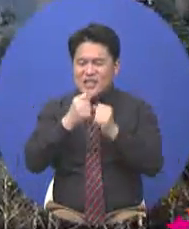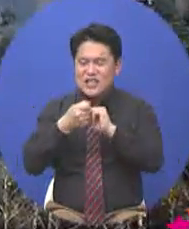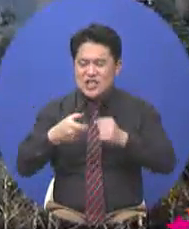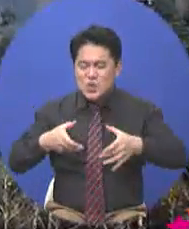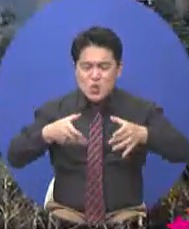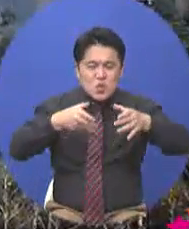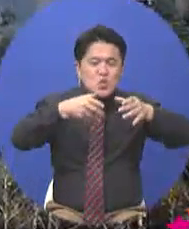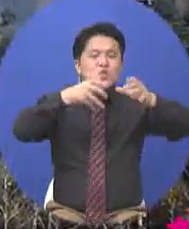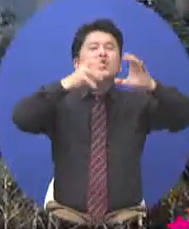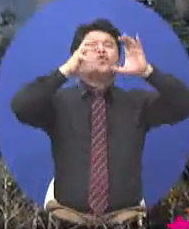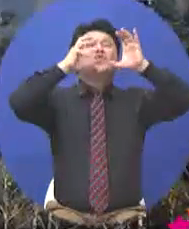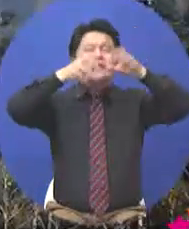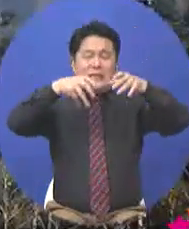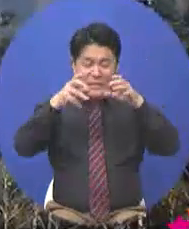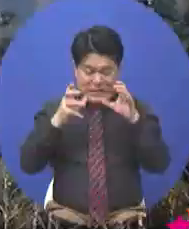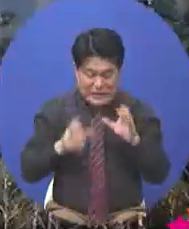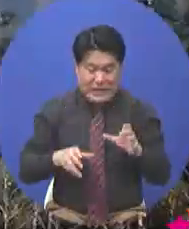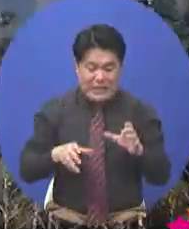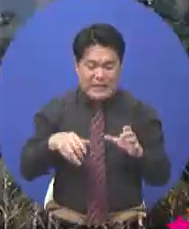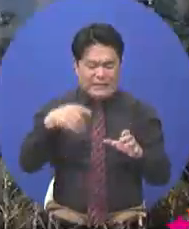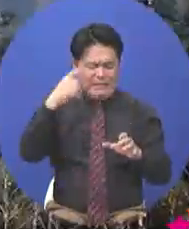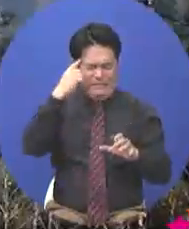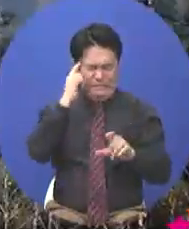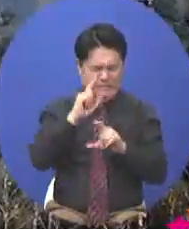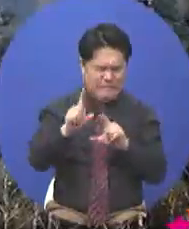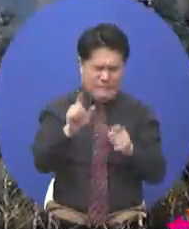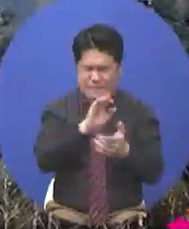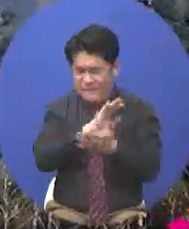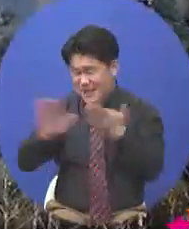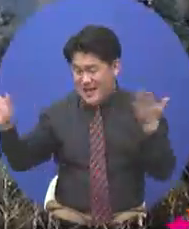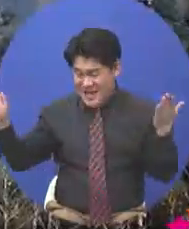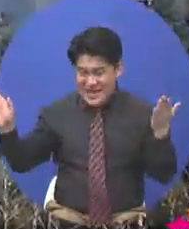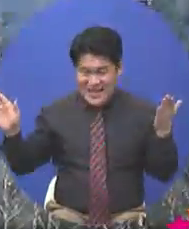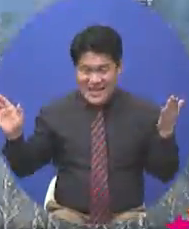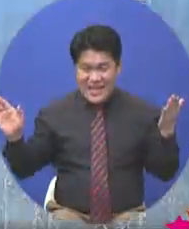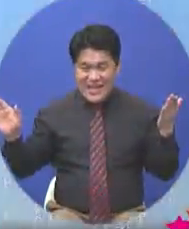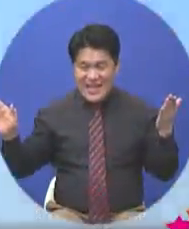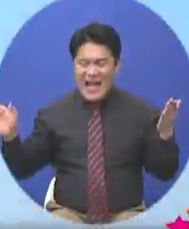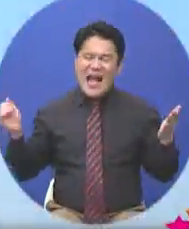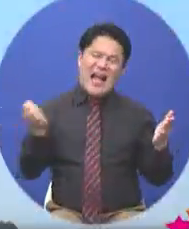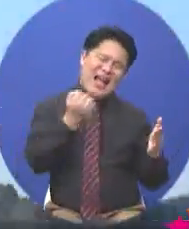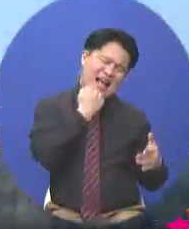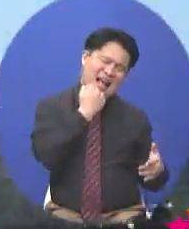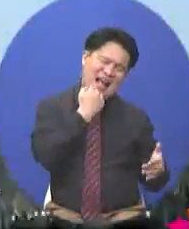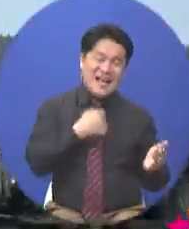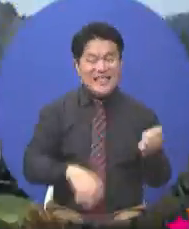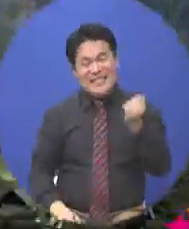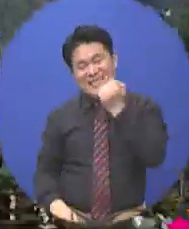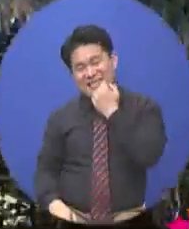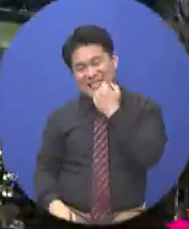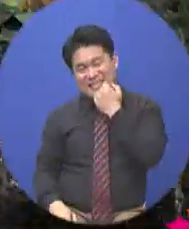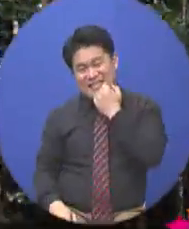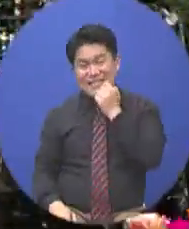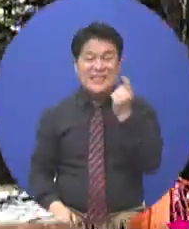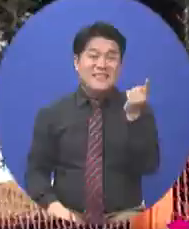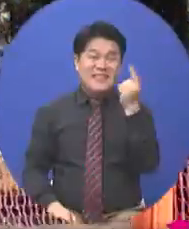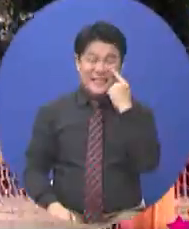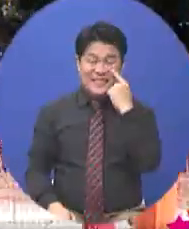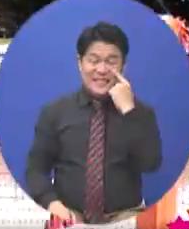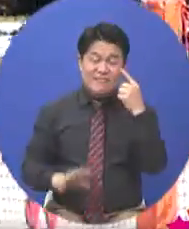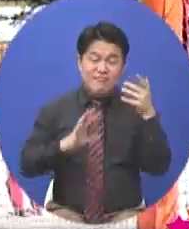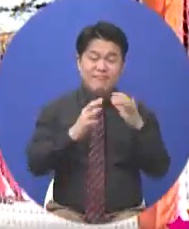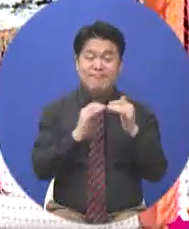술 한 잔에 기름을 털고 너 꽃으로 웃음